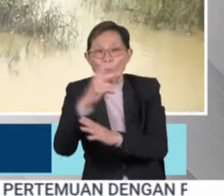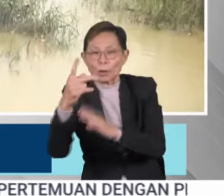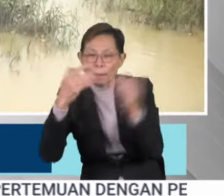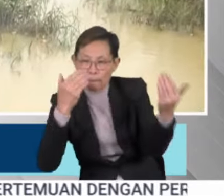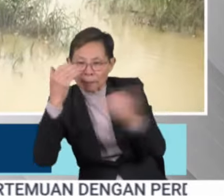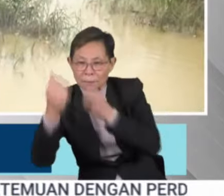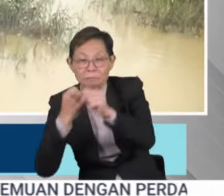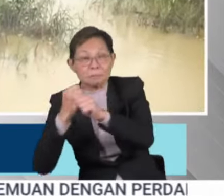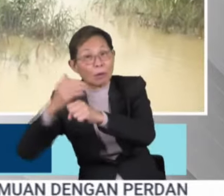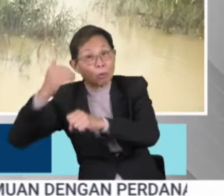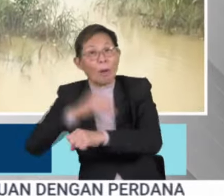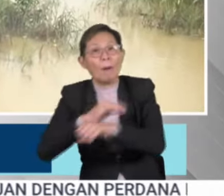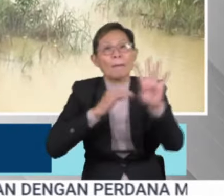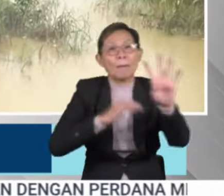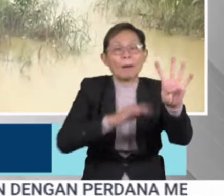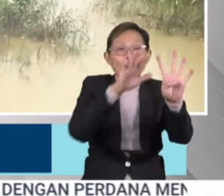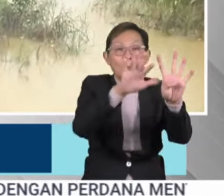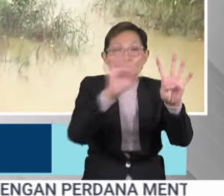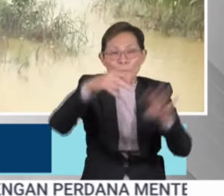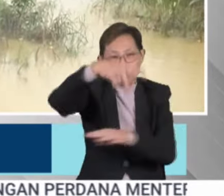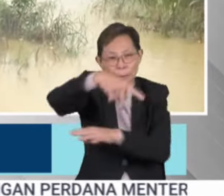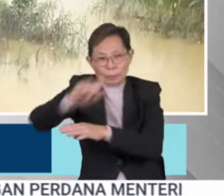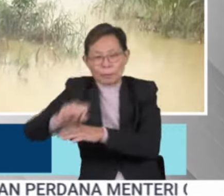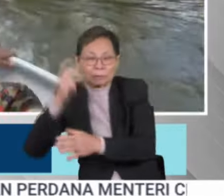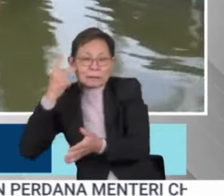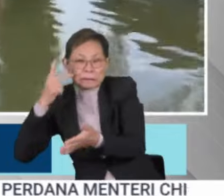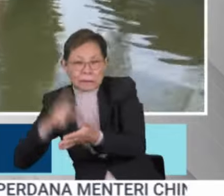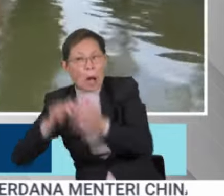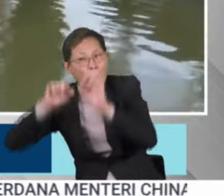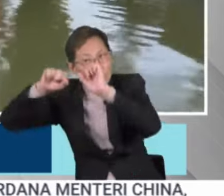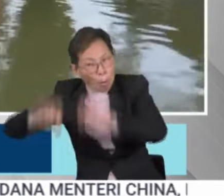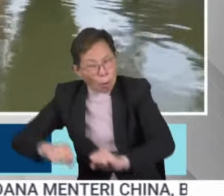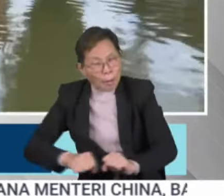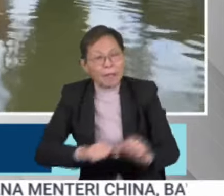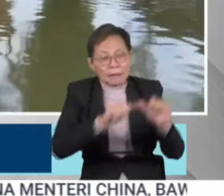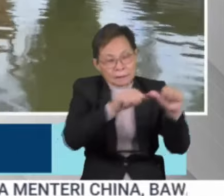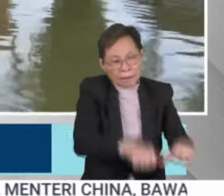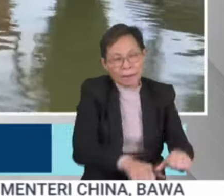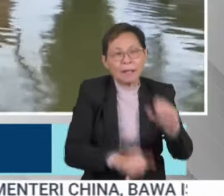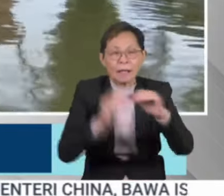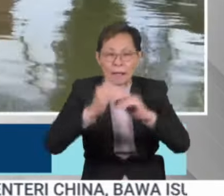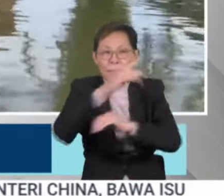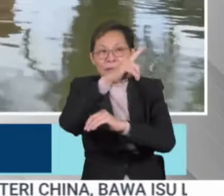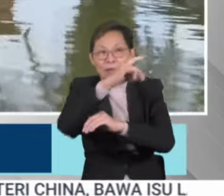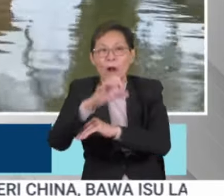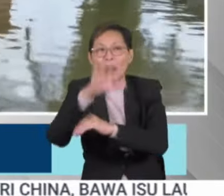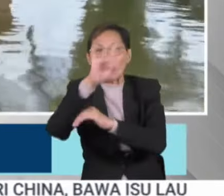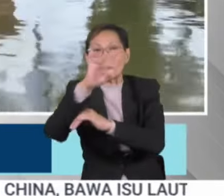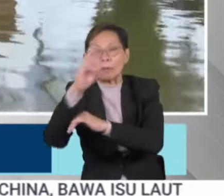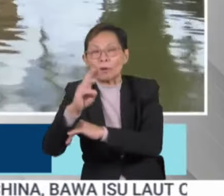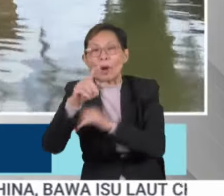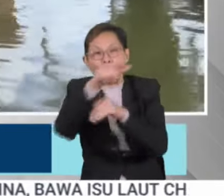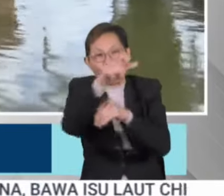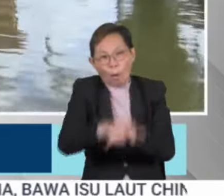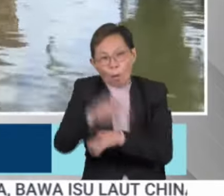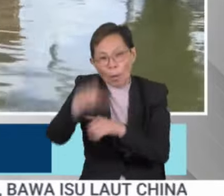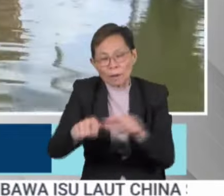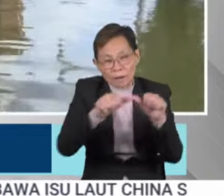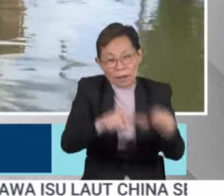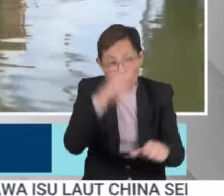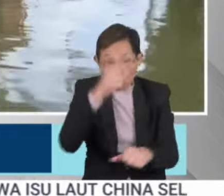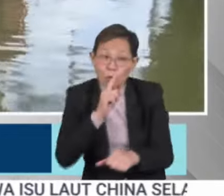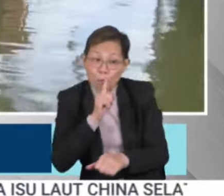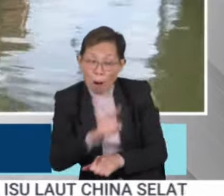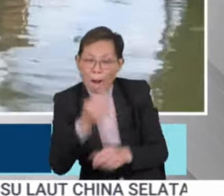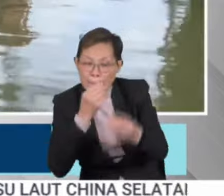berbanding tahun lalu. 459 PPS dikenal pasti mampu menampung lebih 186,000 penghuni. Bagi